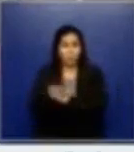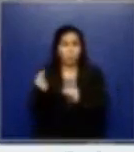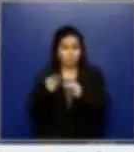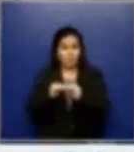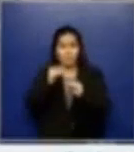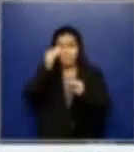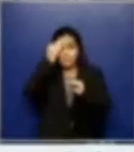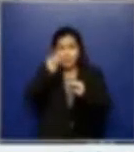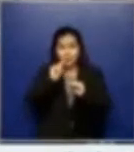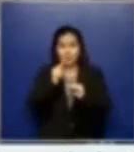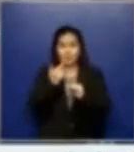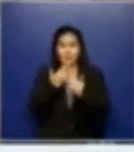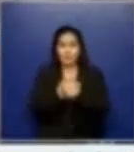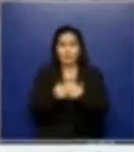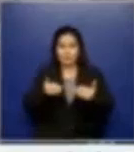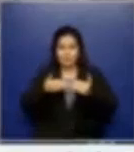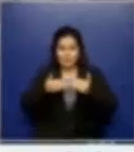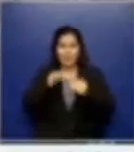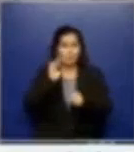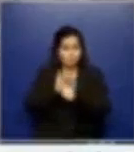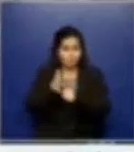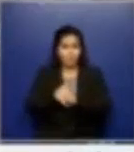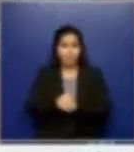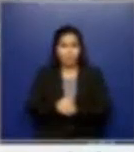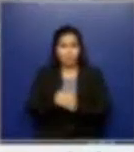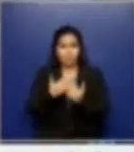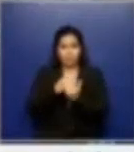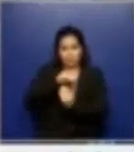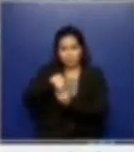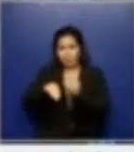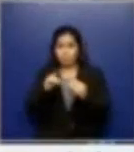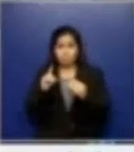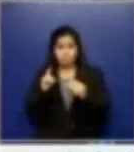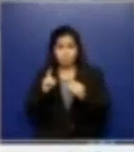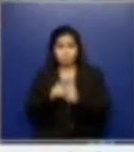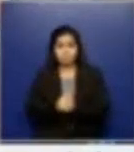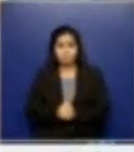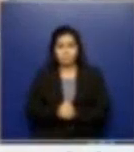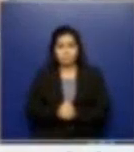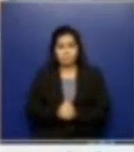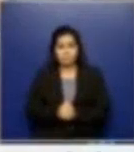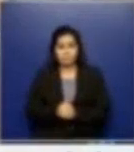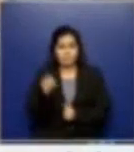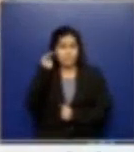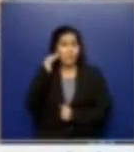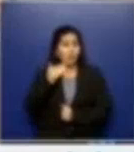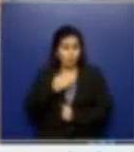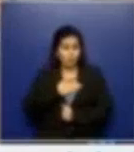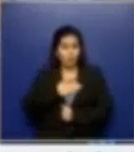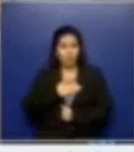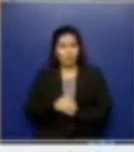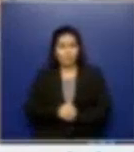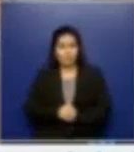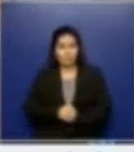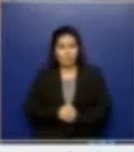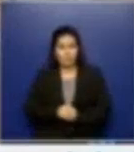ราะเงินเก็บรายได้ไม่พอไม่มีเงินจะใช้จ่ายแน่นอนผมเชื่ออย่างนั้นนะถ้าบอกว่าผมประมาทท่าน